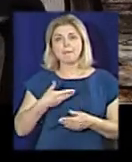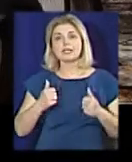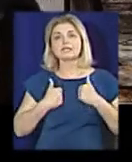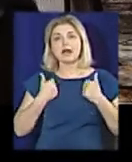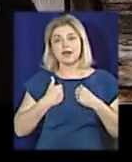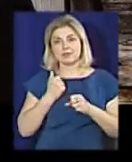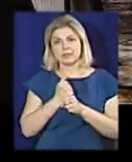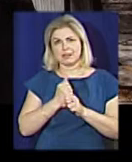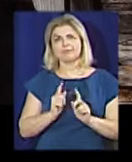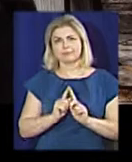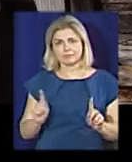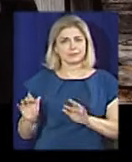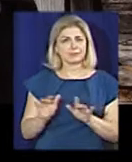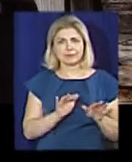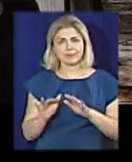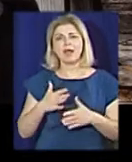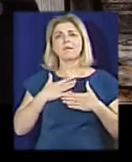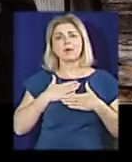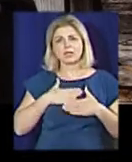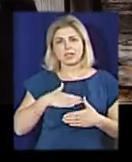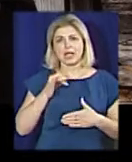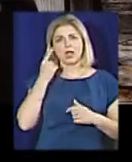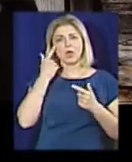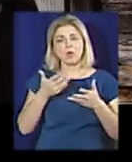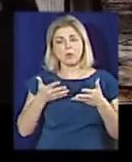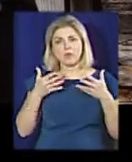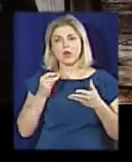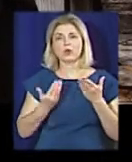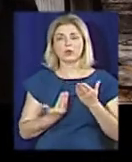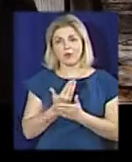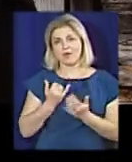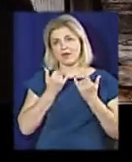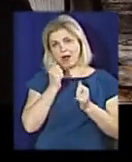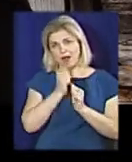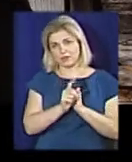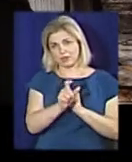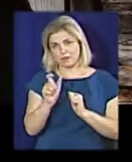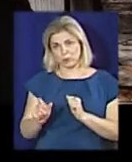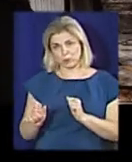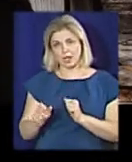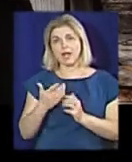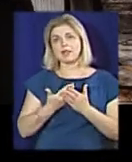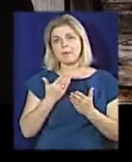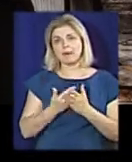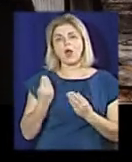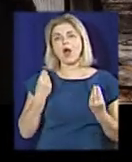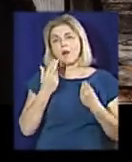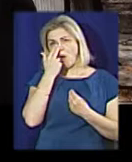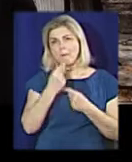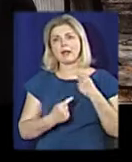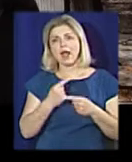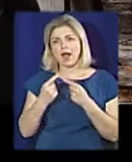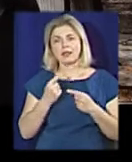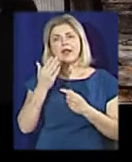створити унікальне дійство, позитивне, зрозуміле і водночас нове для кожного туриста. Наприклад, обряд сільського весілля або